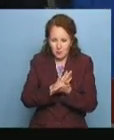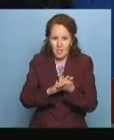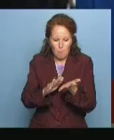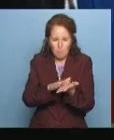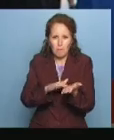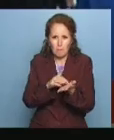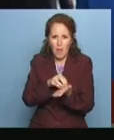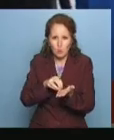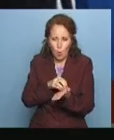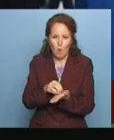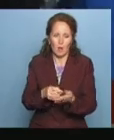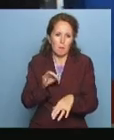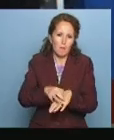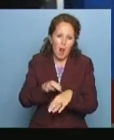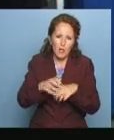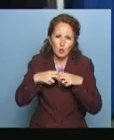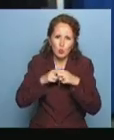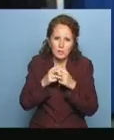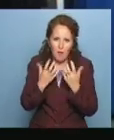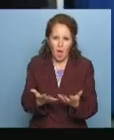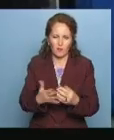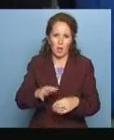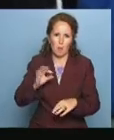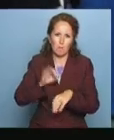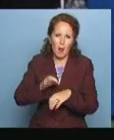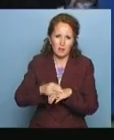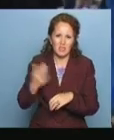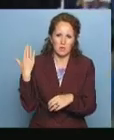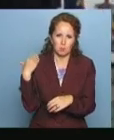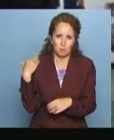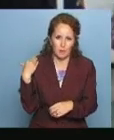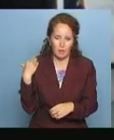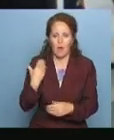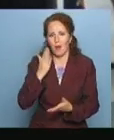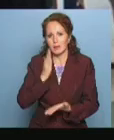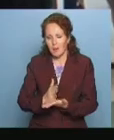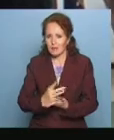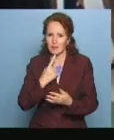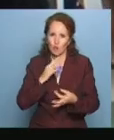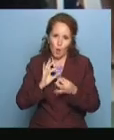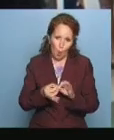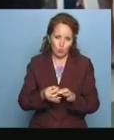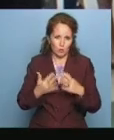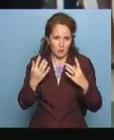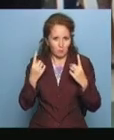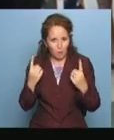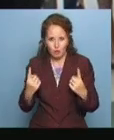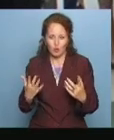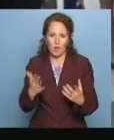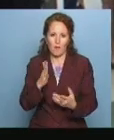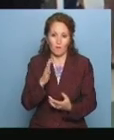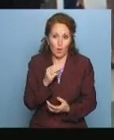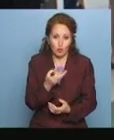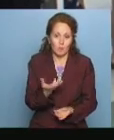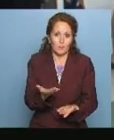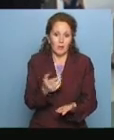мозоли, болят суставы, болит спина. Если какие-то очень сложные, большие вещи,